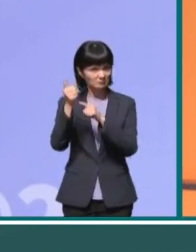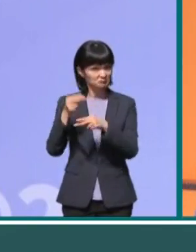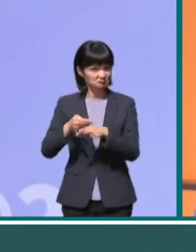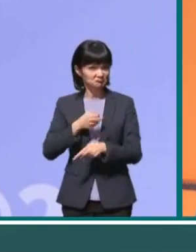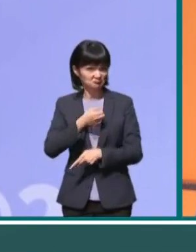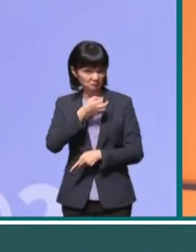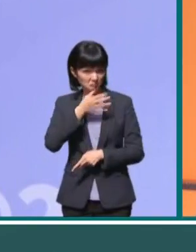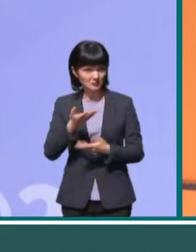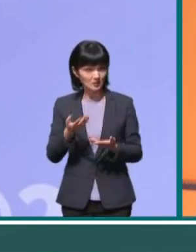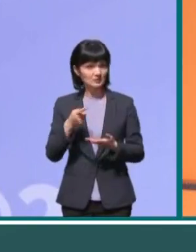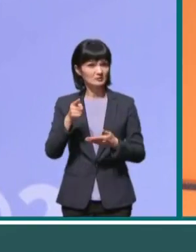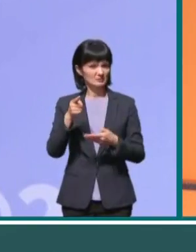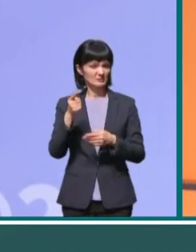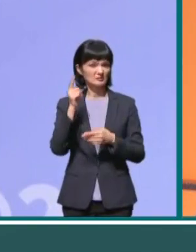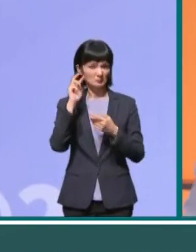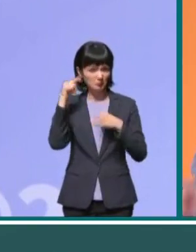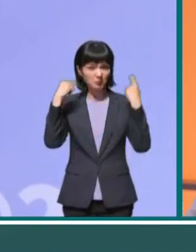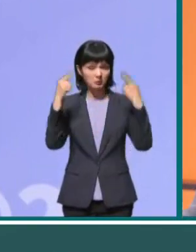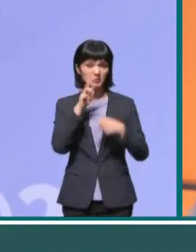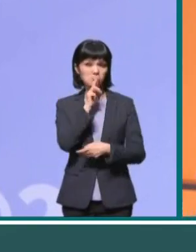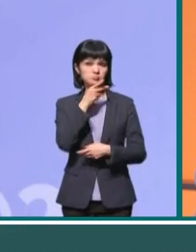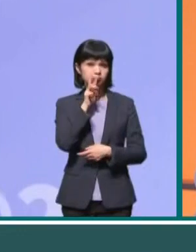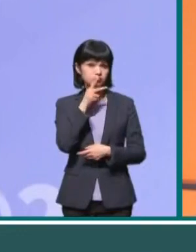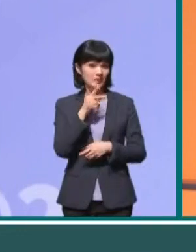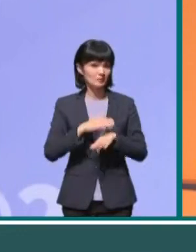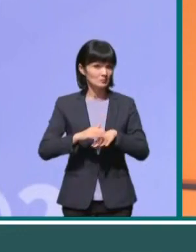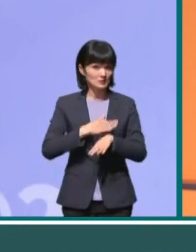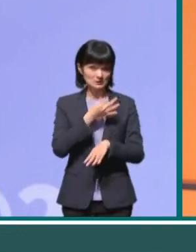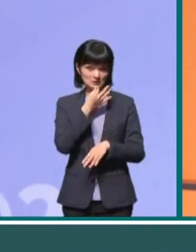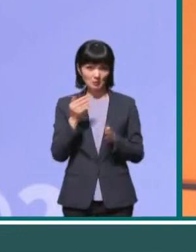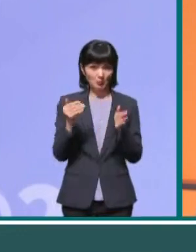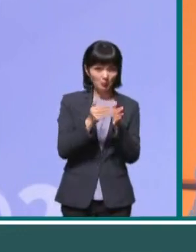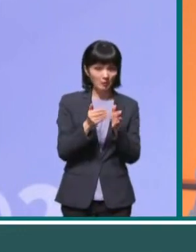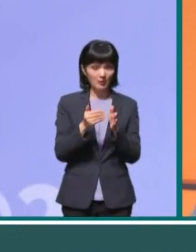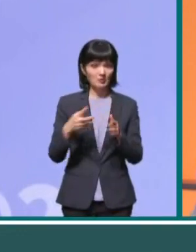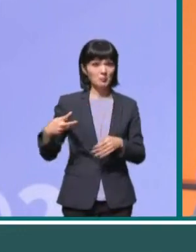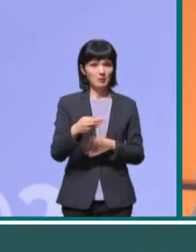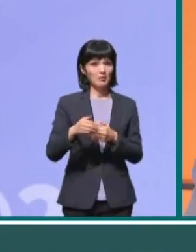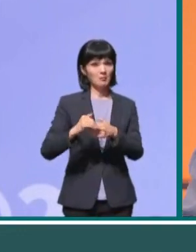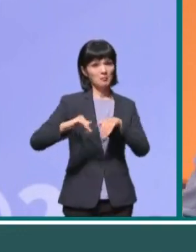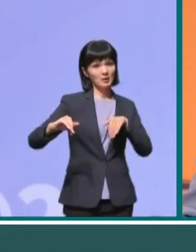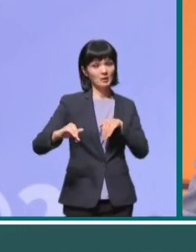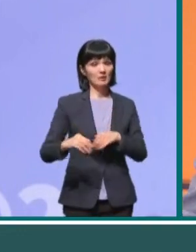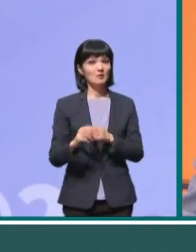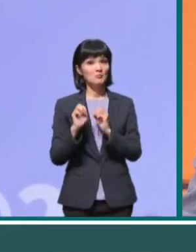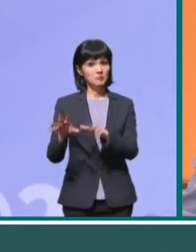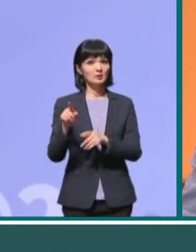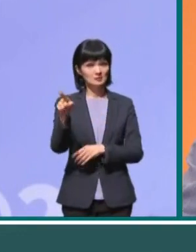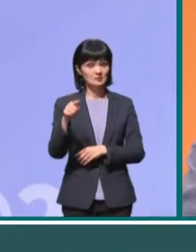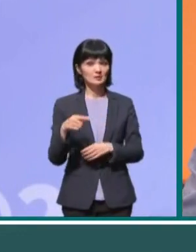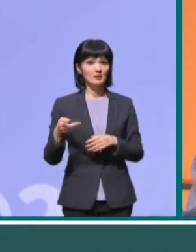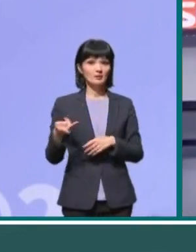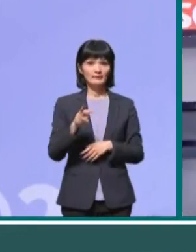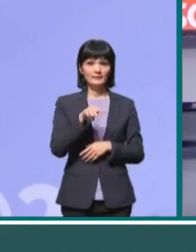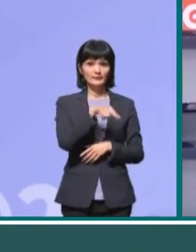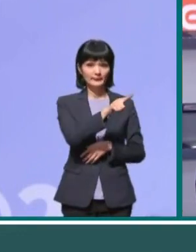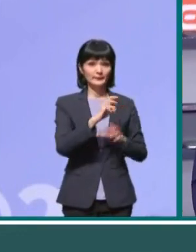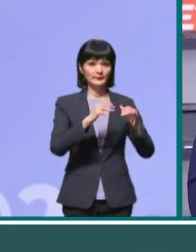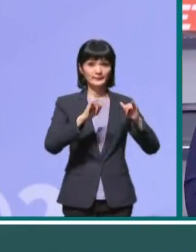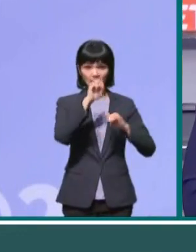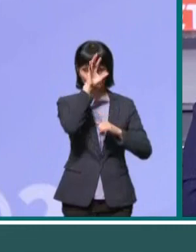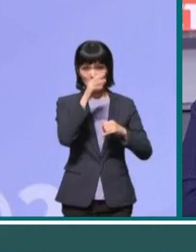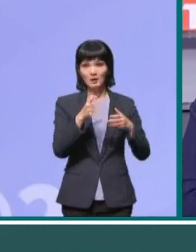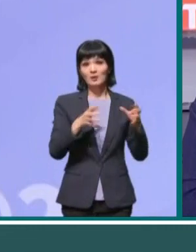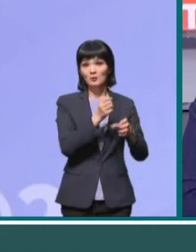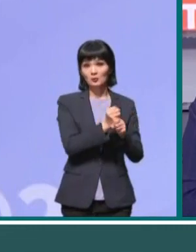车好了，这摆明就脑袋有问题嘛。所以网友都说他戏骨空安啊，为什么？因为就觉得很奇怪。 等一下，等一下，我先确定一下，